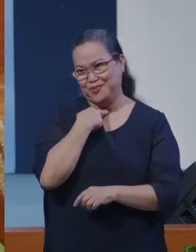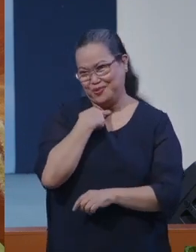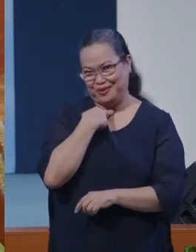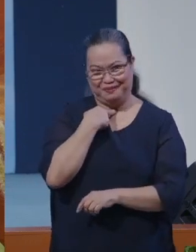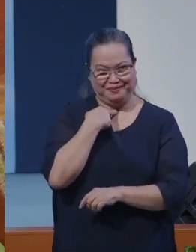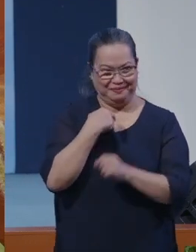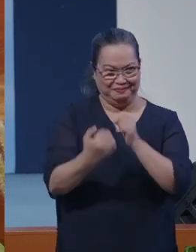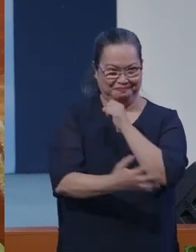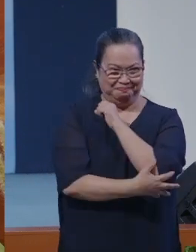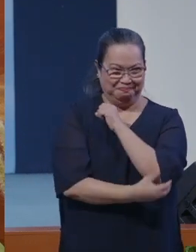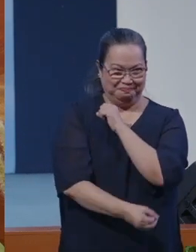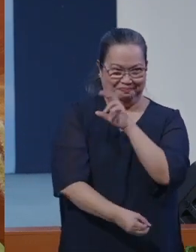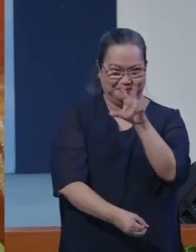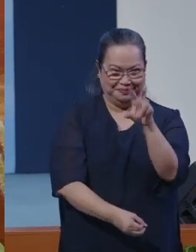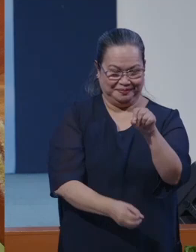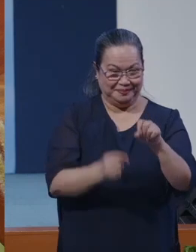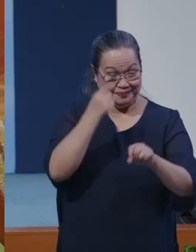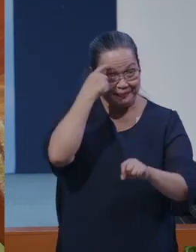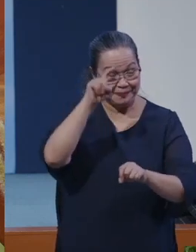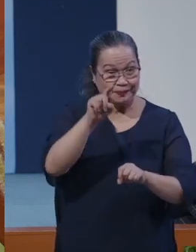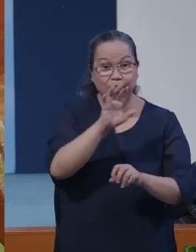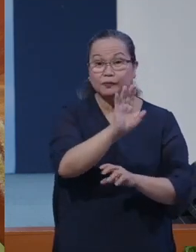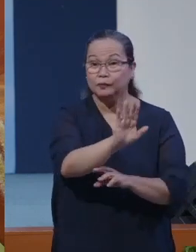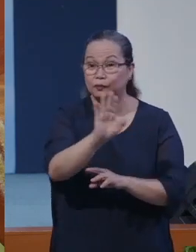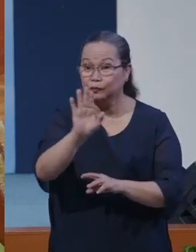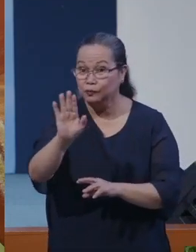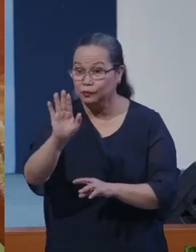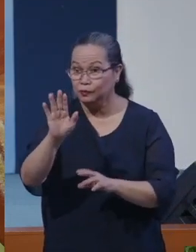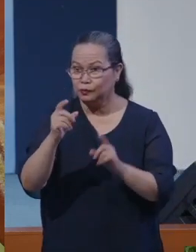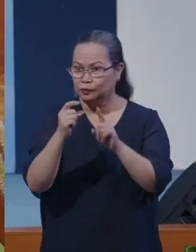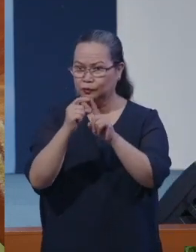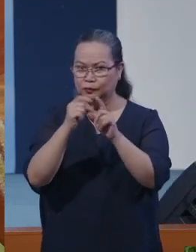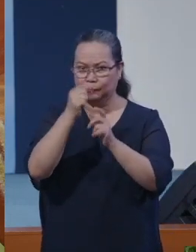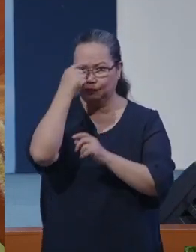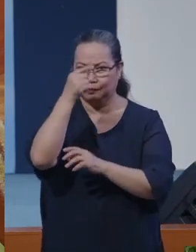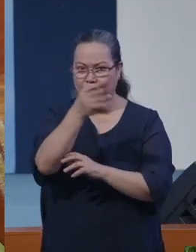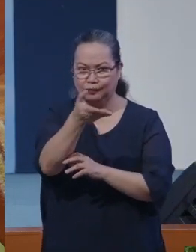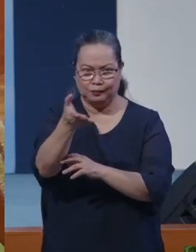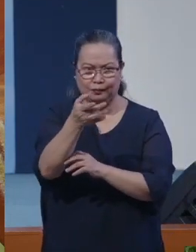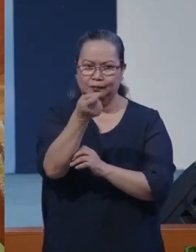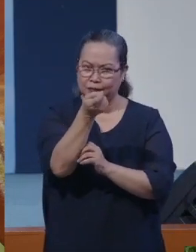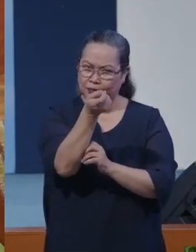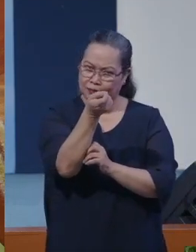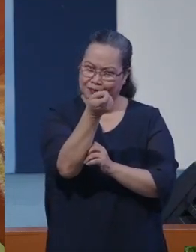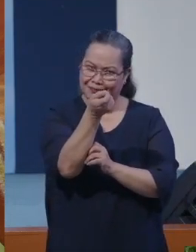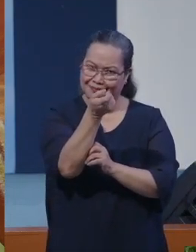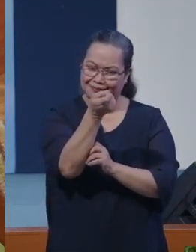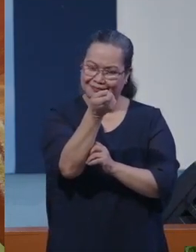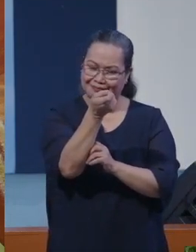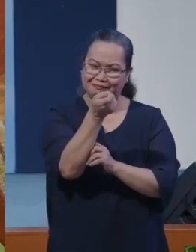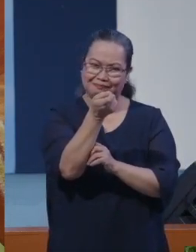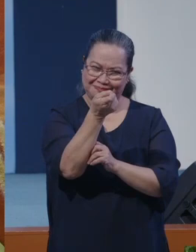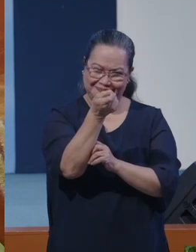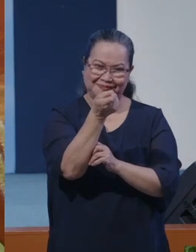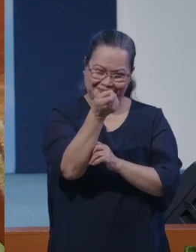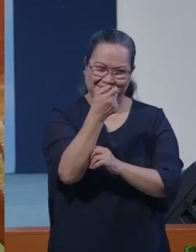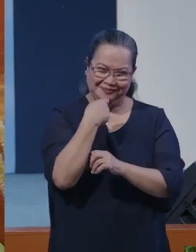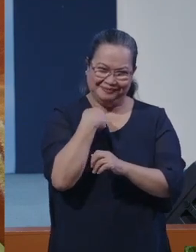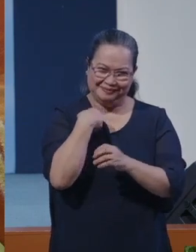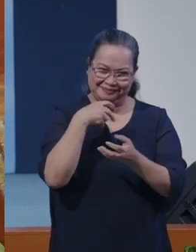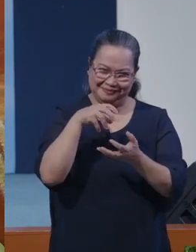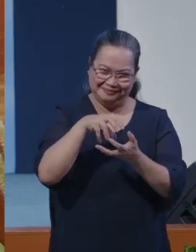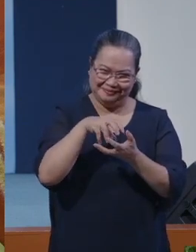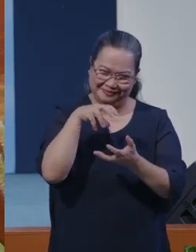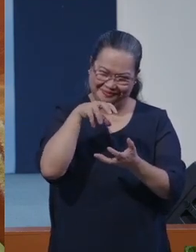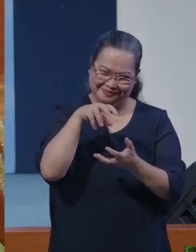So ito po, ang salita na ito ay para sa atin na mayroong konting excess. Anong